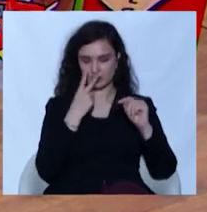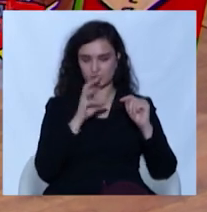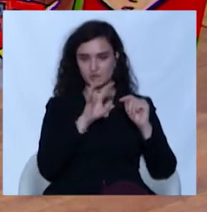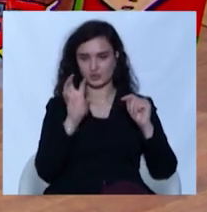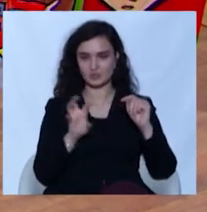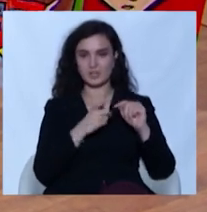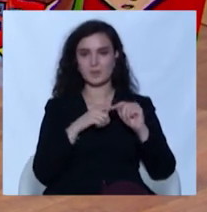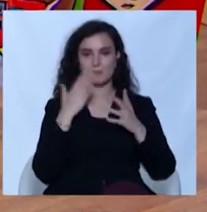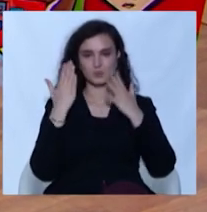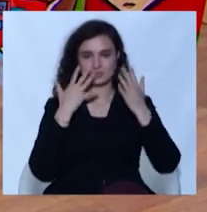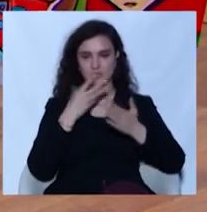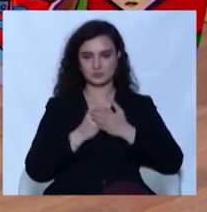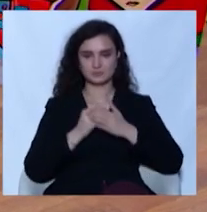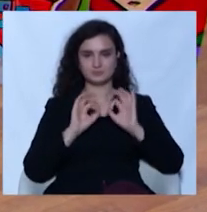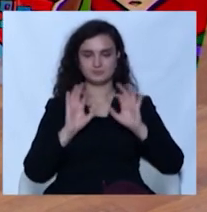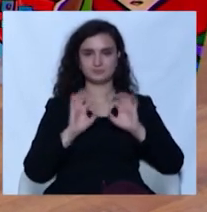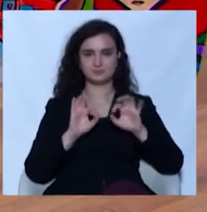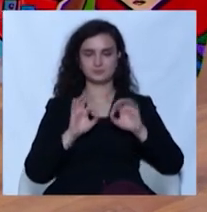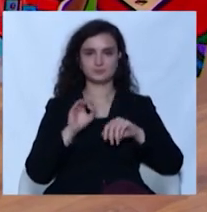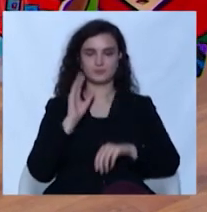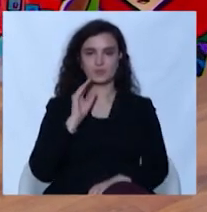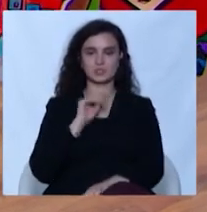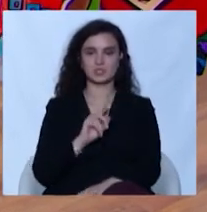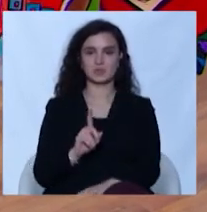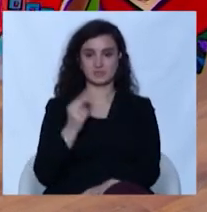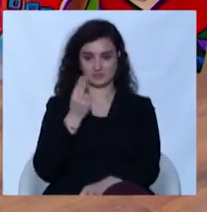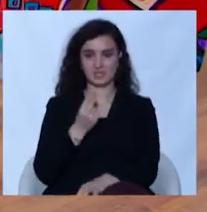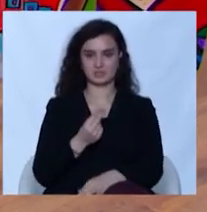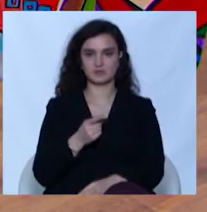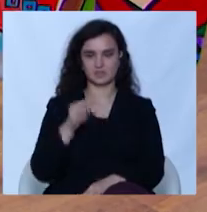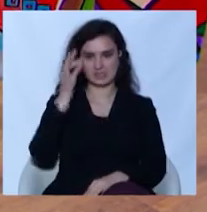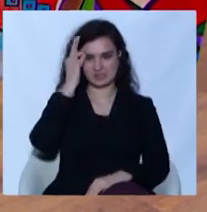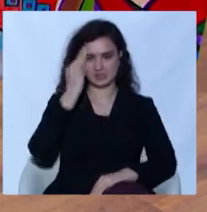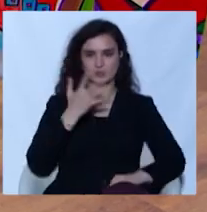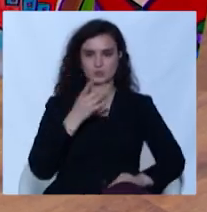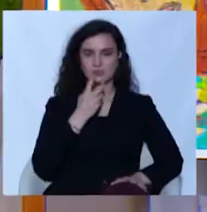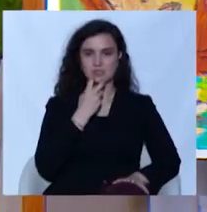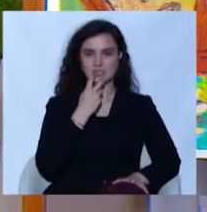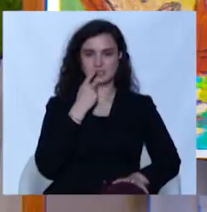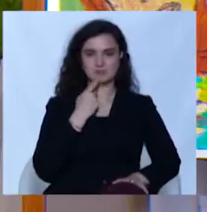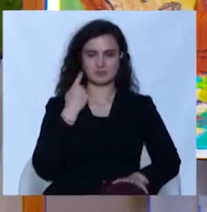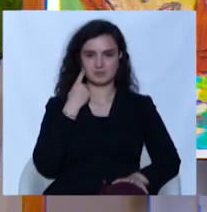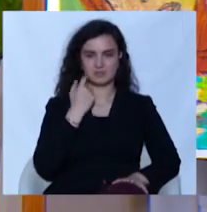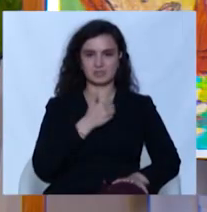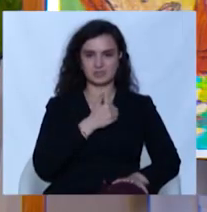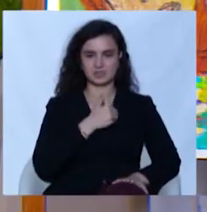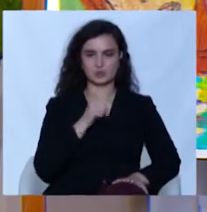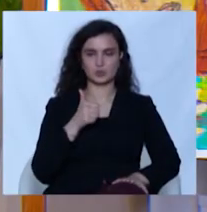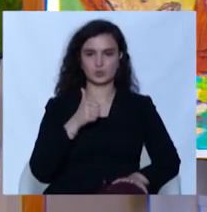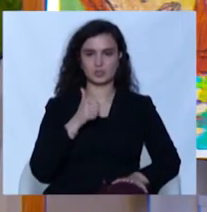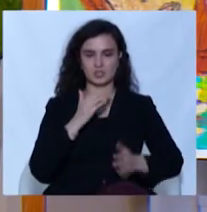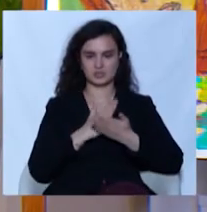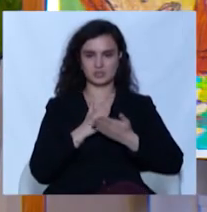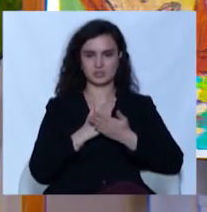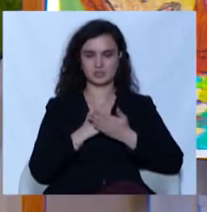გამოვსახავთ და ძალიან მარტივად. ამიტომ, როცა რამეს ხატავთ, აი გაიხსენეთ თუ გაღიმება კიდათ, როგორ